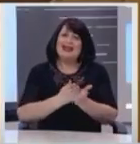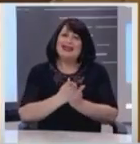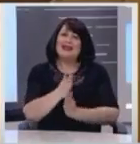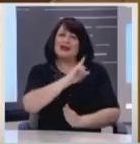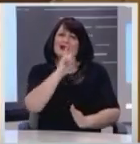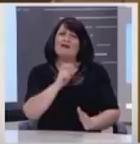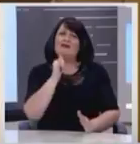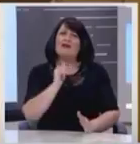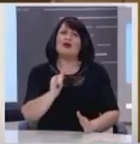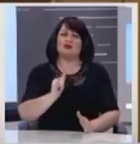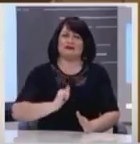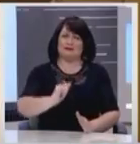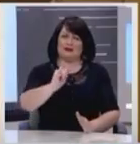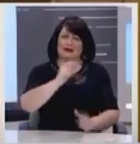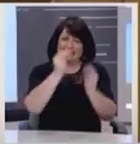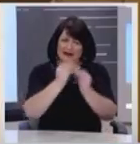λύση του Κυπριακού